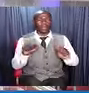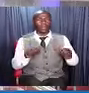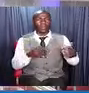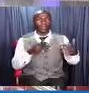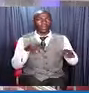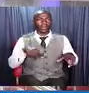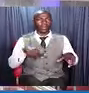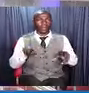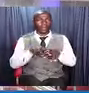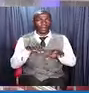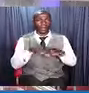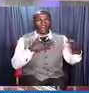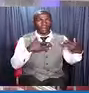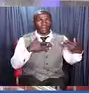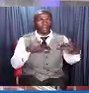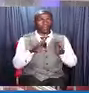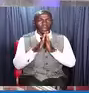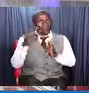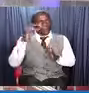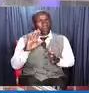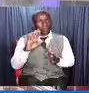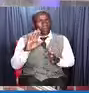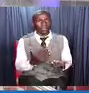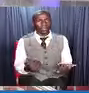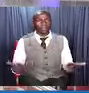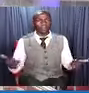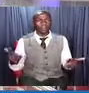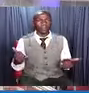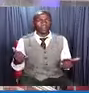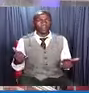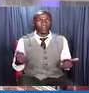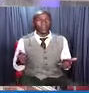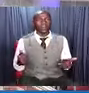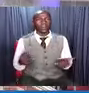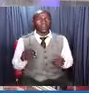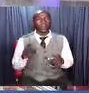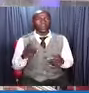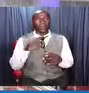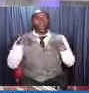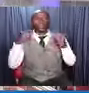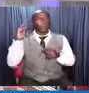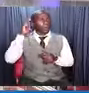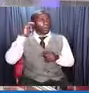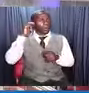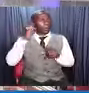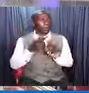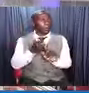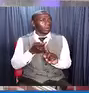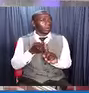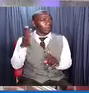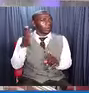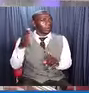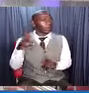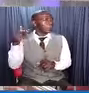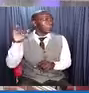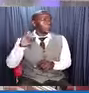When you enable the repentance. Ombea mwana. Pray for your child. Pastor mmoja alipiga simu kutoka huko Kwale. There is a pastor who called from Kwale.